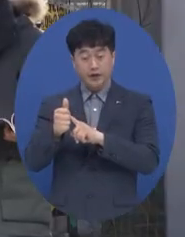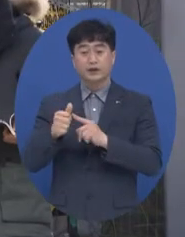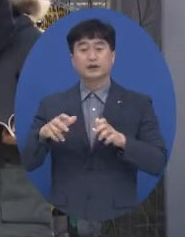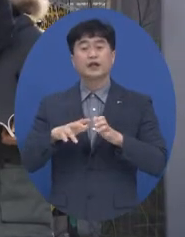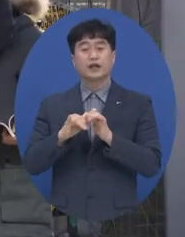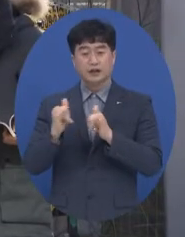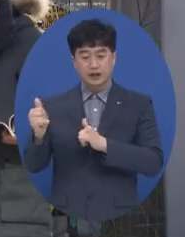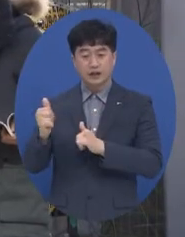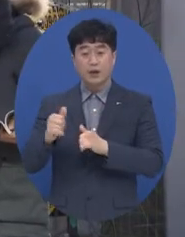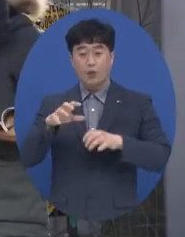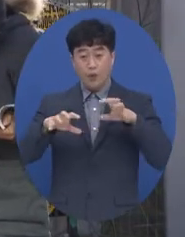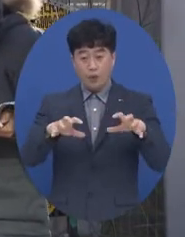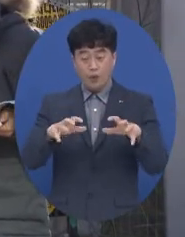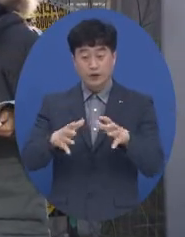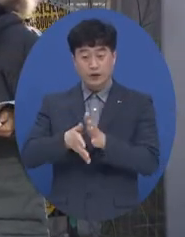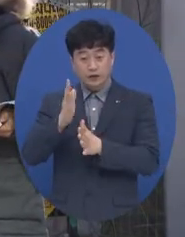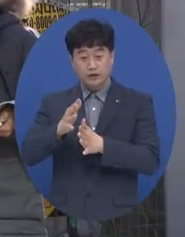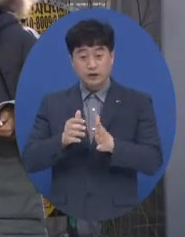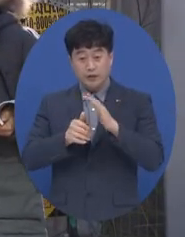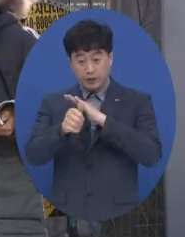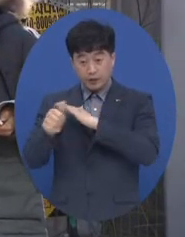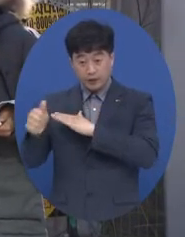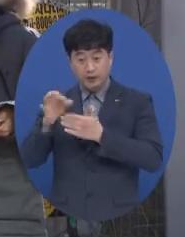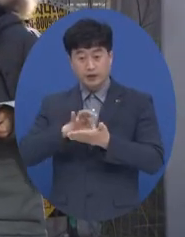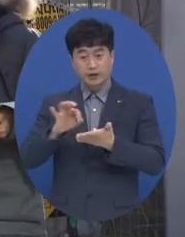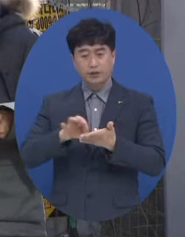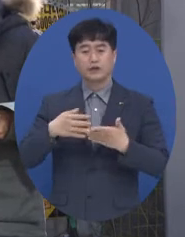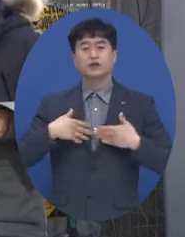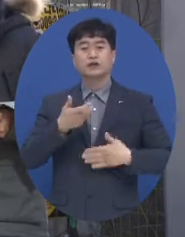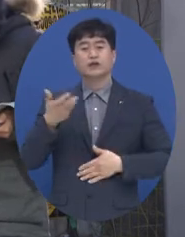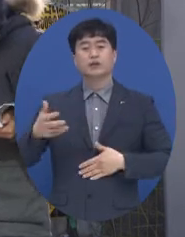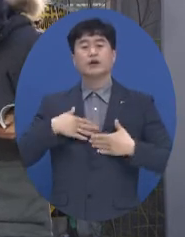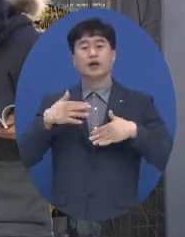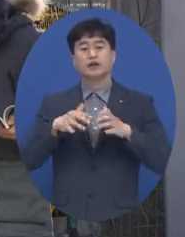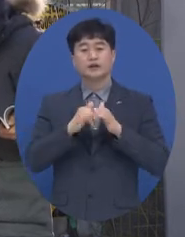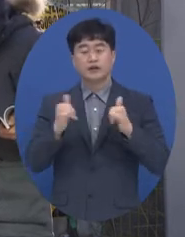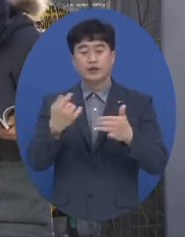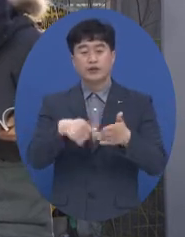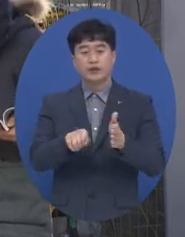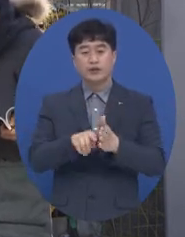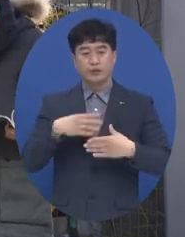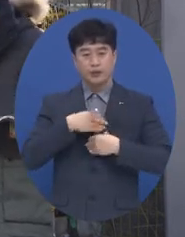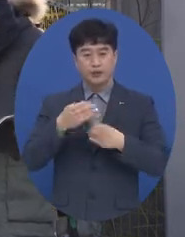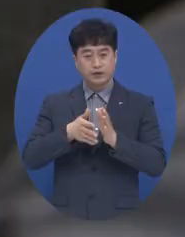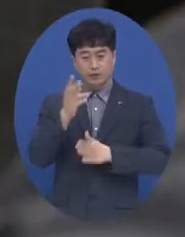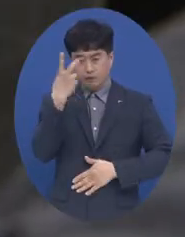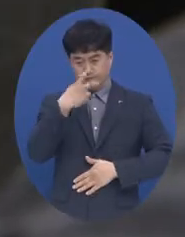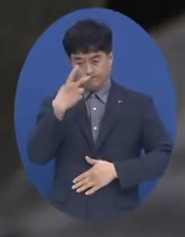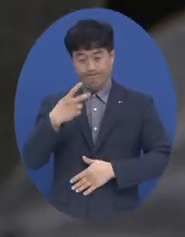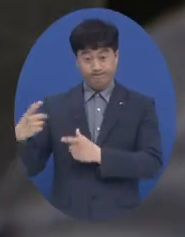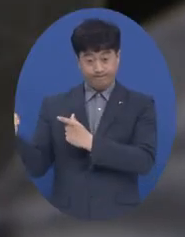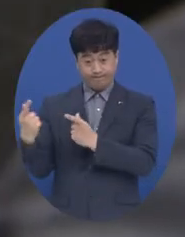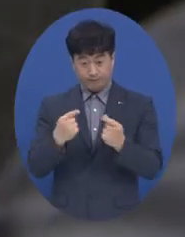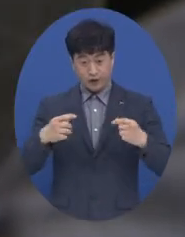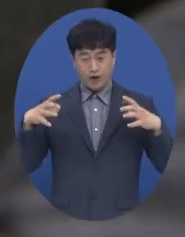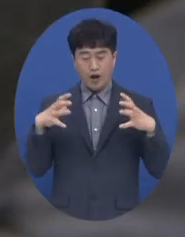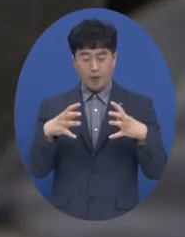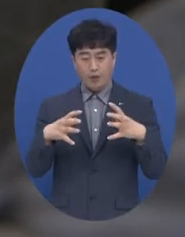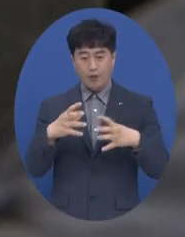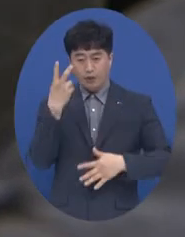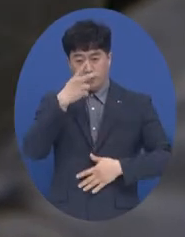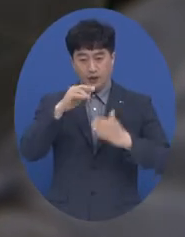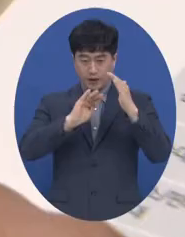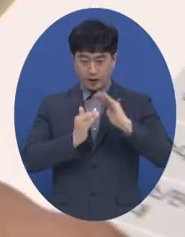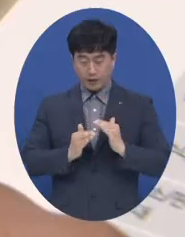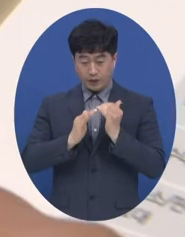시설물들을 직접 찾아 다니고 이용해 보며 이동 약자를 위한 편의시설을 점검합니다 이렇게 모인 점검 내용과